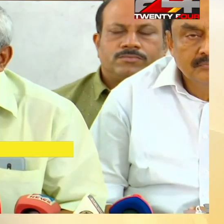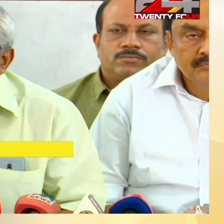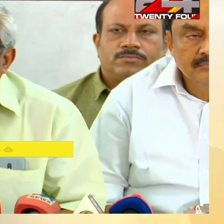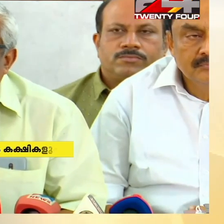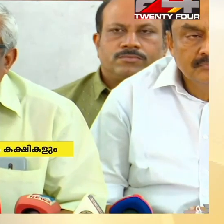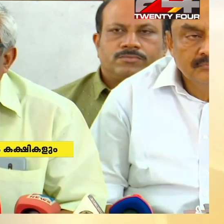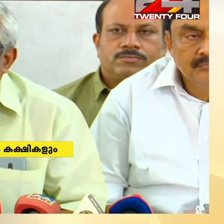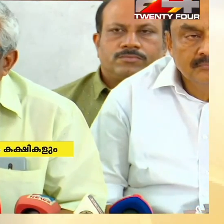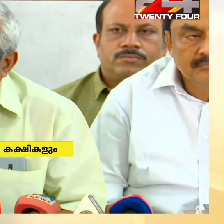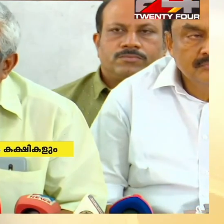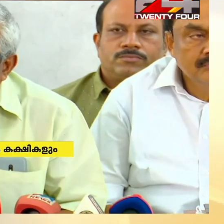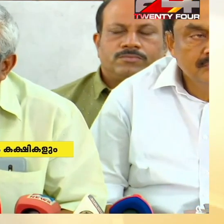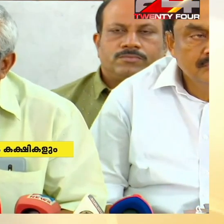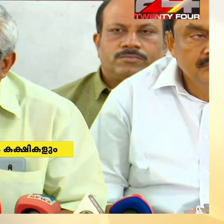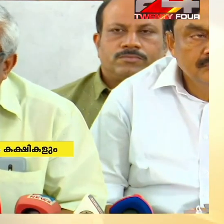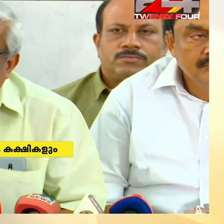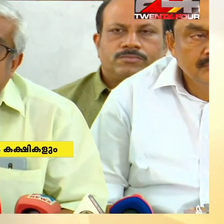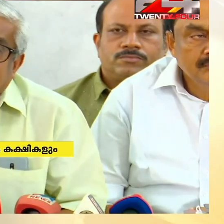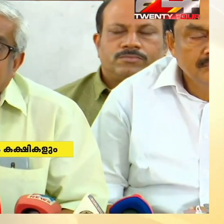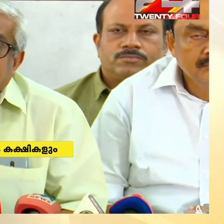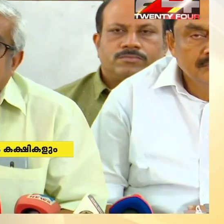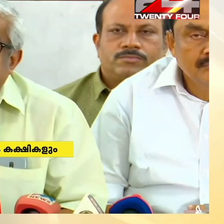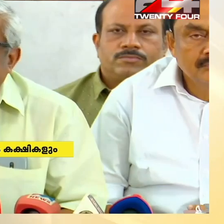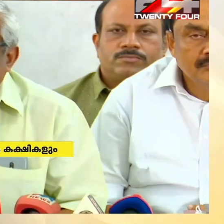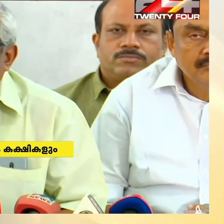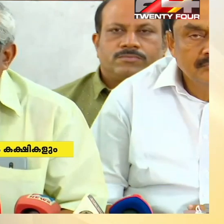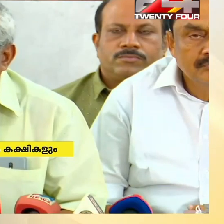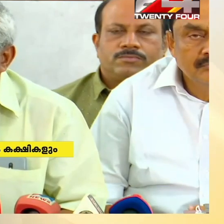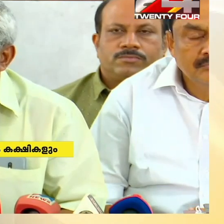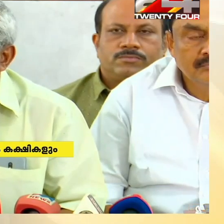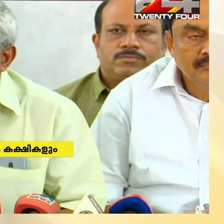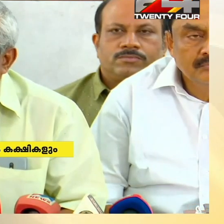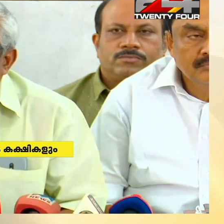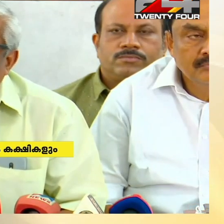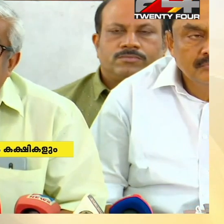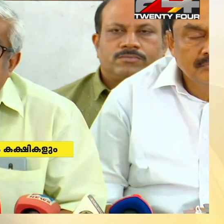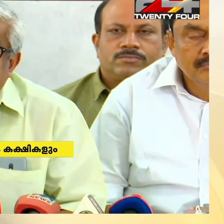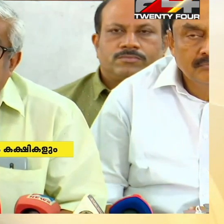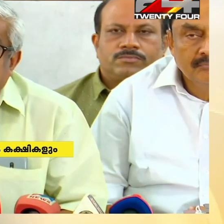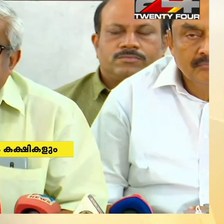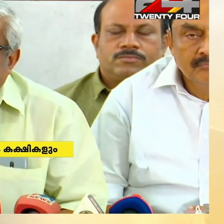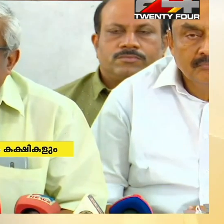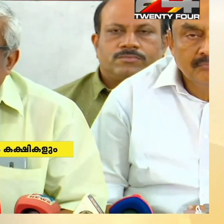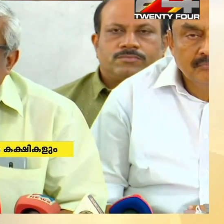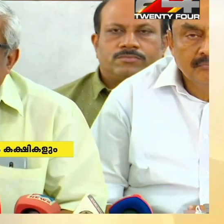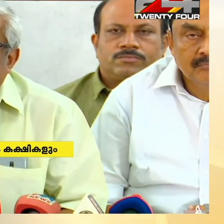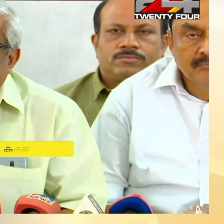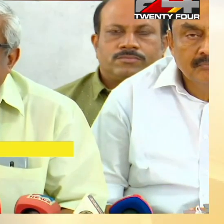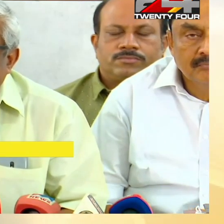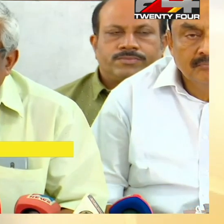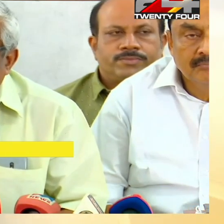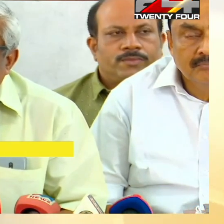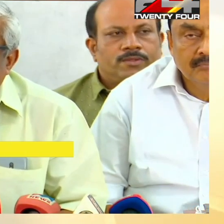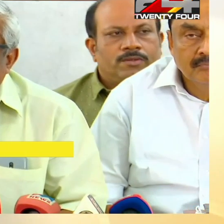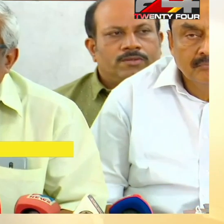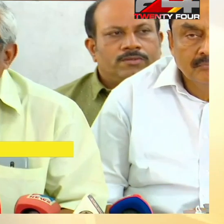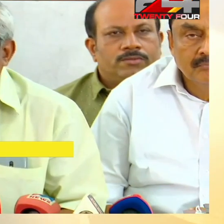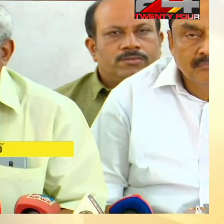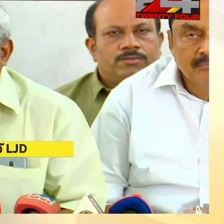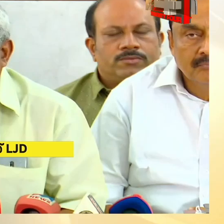വഹിക്കുന്ന സ്ഥാനം LJDക്ക് തന്നെ അടുത്ത 6 വർഷത്തേക്ക് തരണം എന്ന്